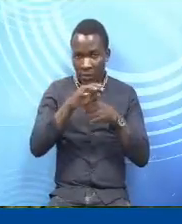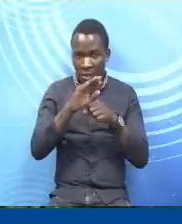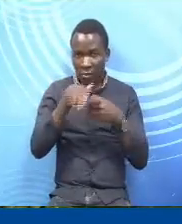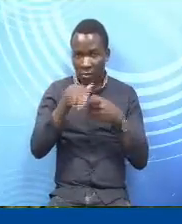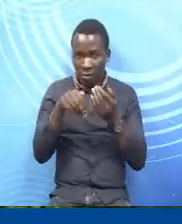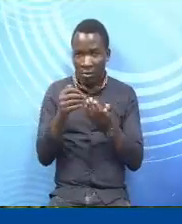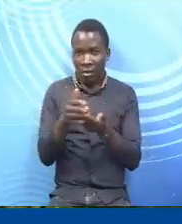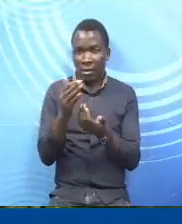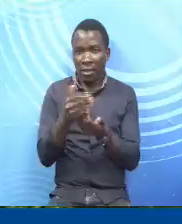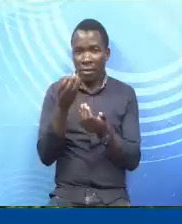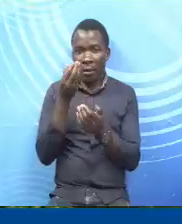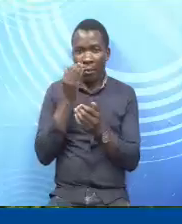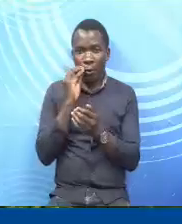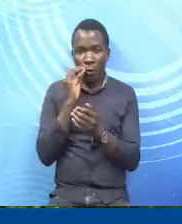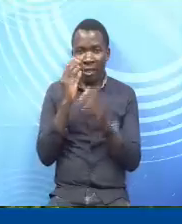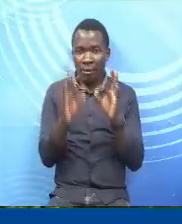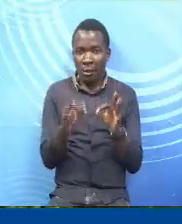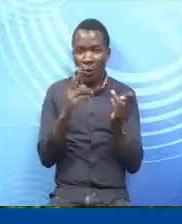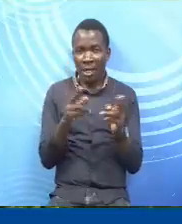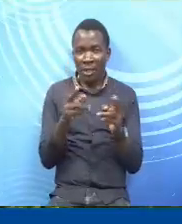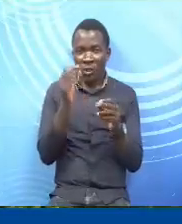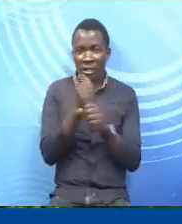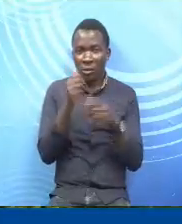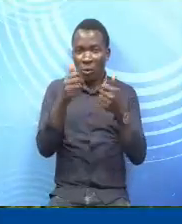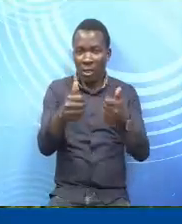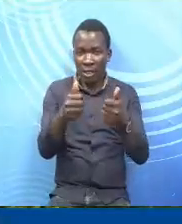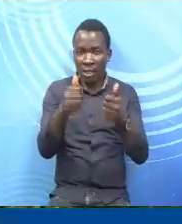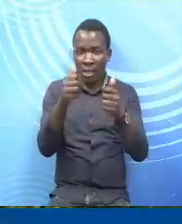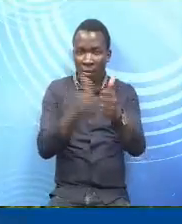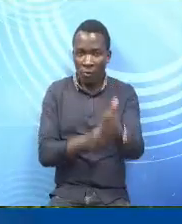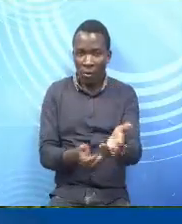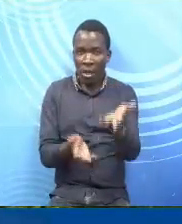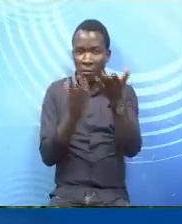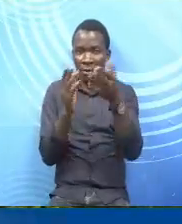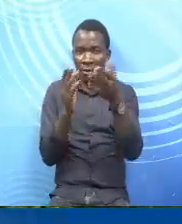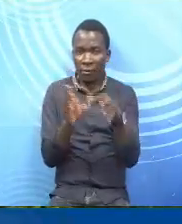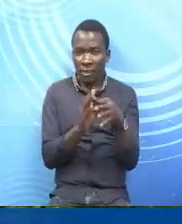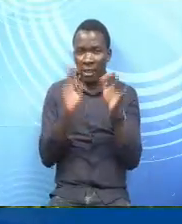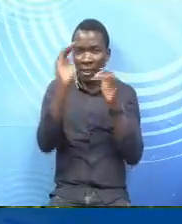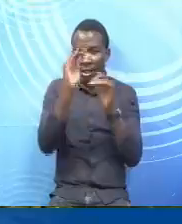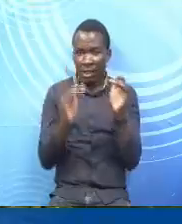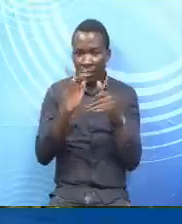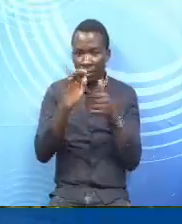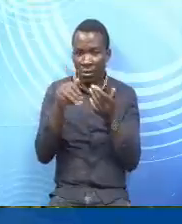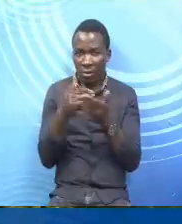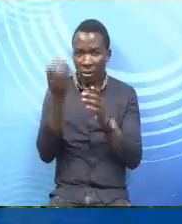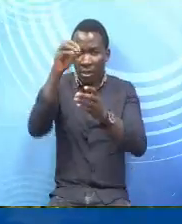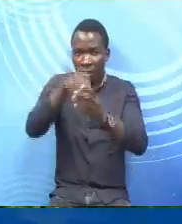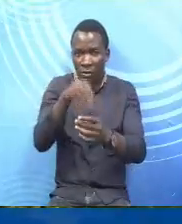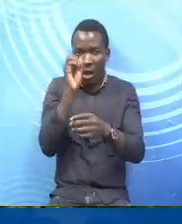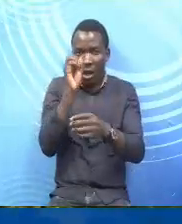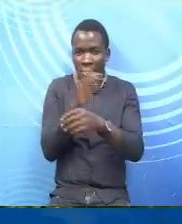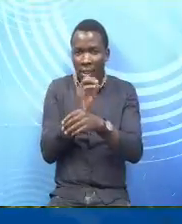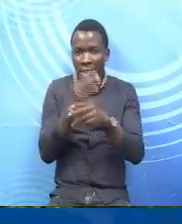mu rugo. Mu byo twari dusanzwe dukora neza kubakurikirana dufatanyije n'inzego zose zirimo abajyanama b'ubuzima, cyane